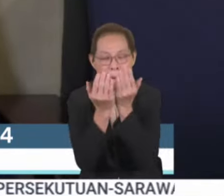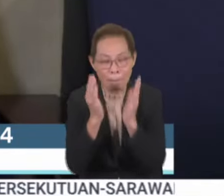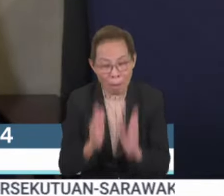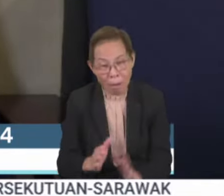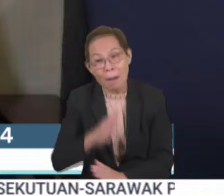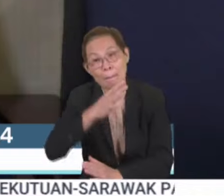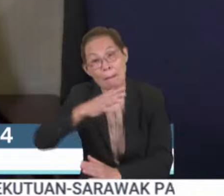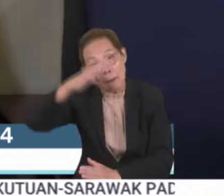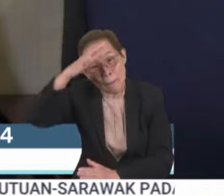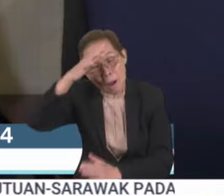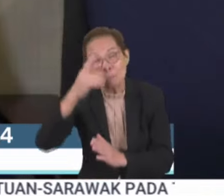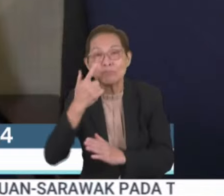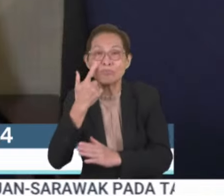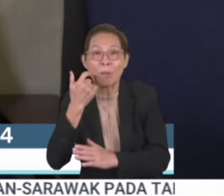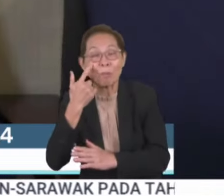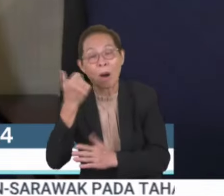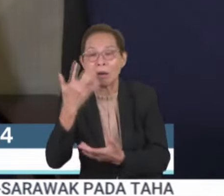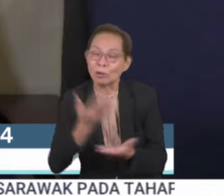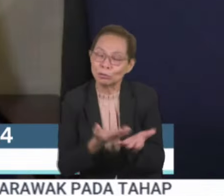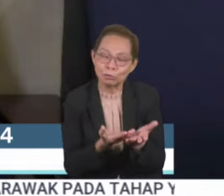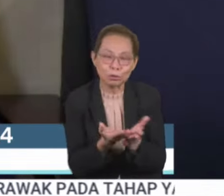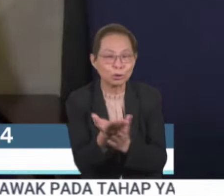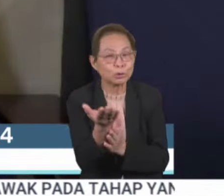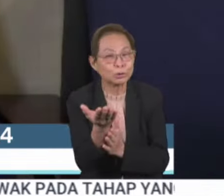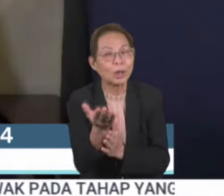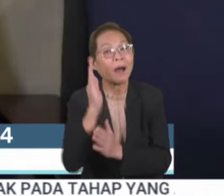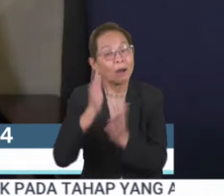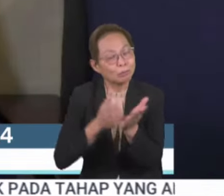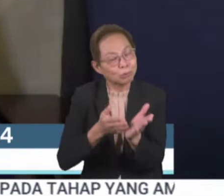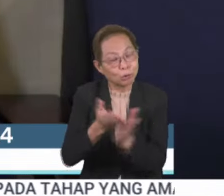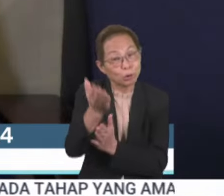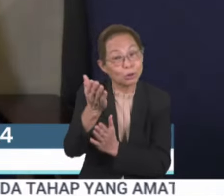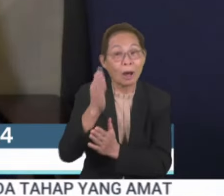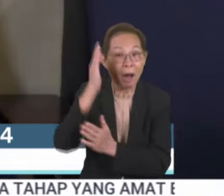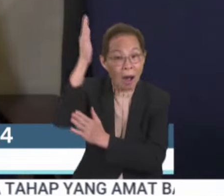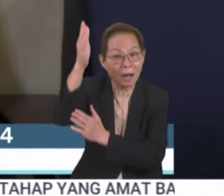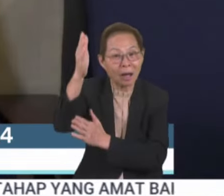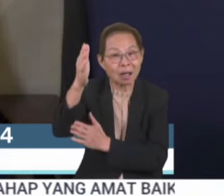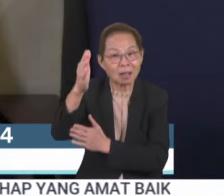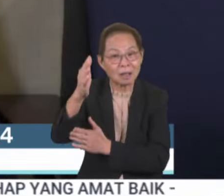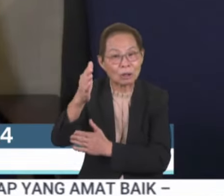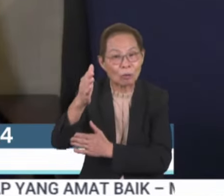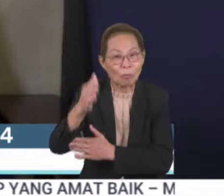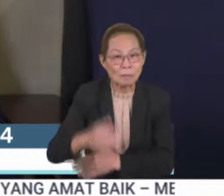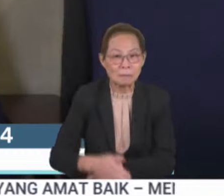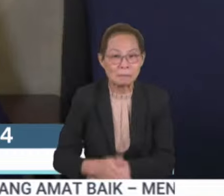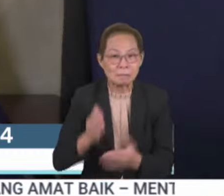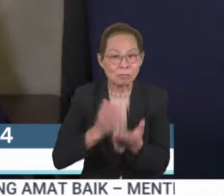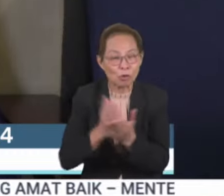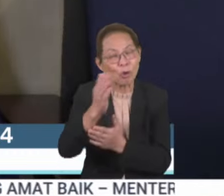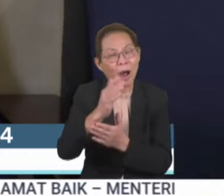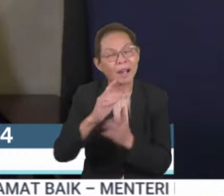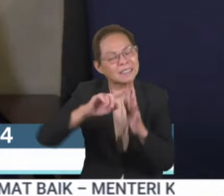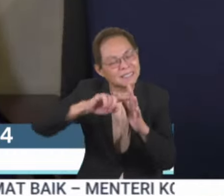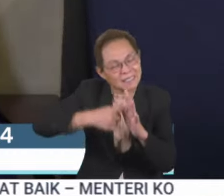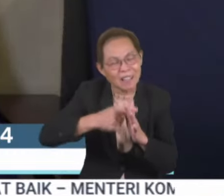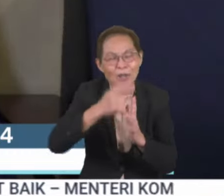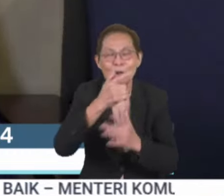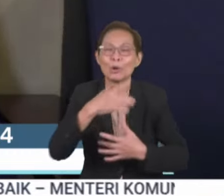bapa. Jadi secara tak langsung akan dapat melahirkan bibit-bibit minat